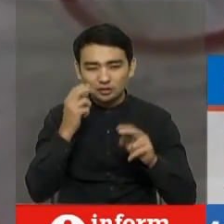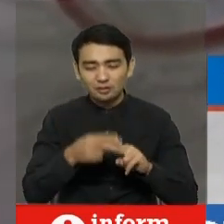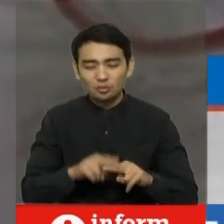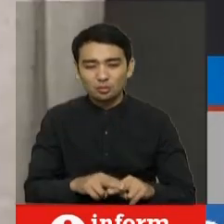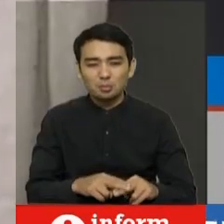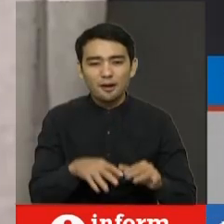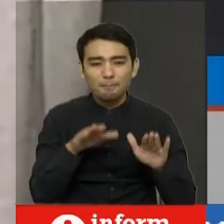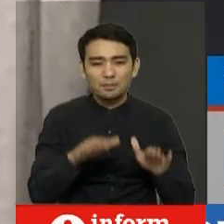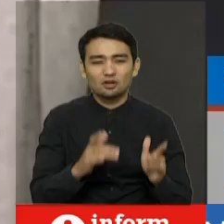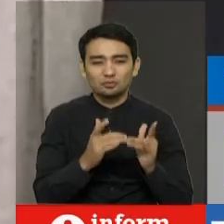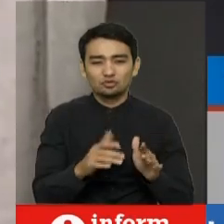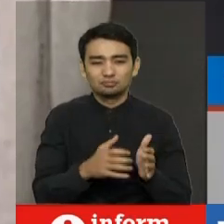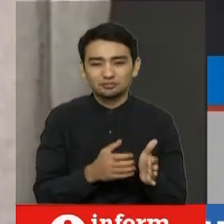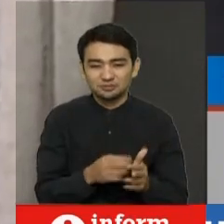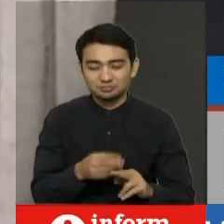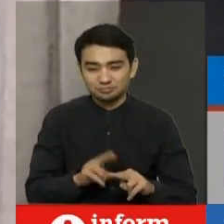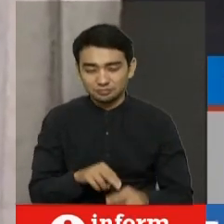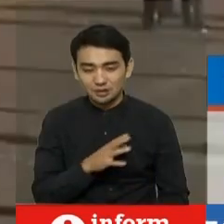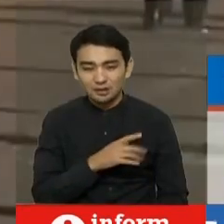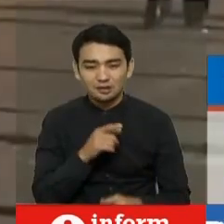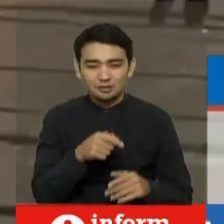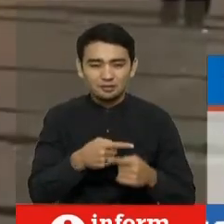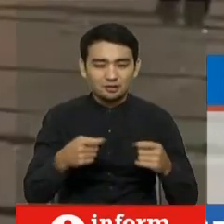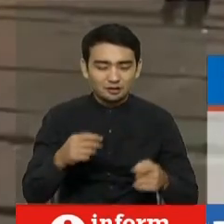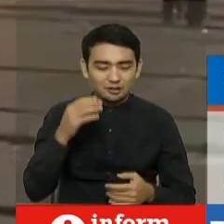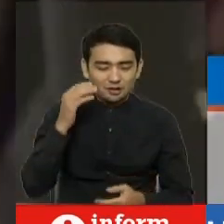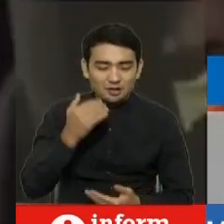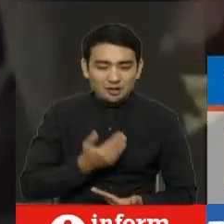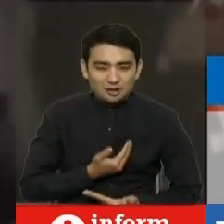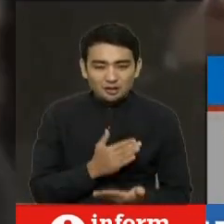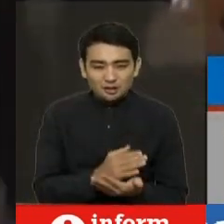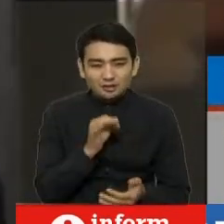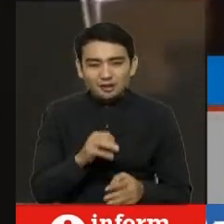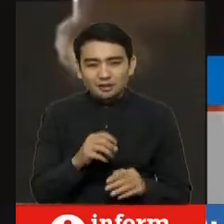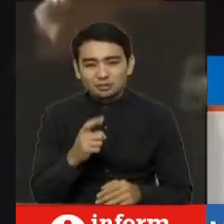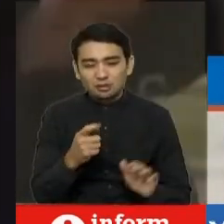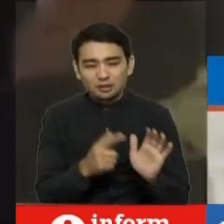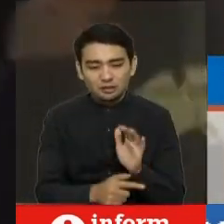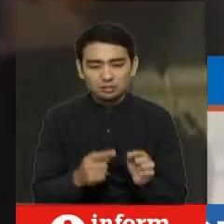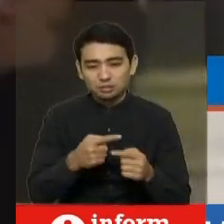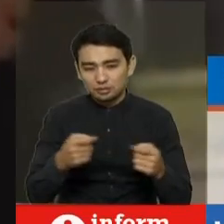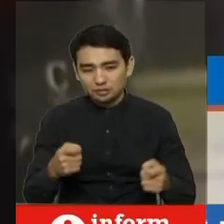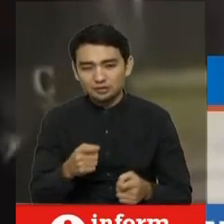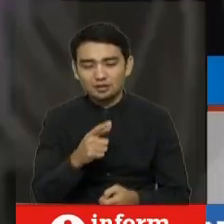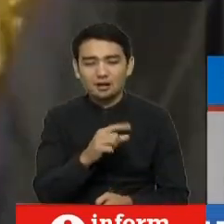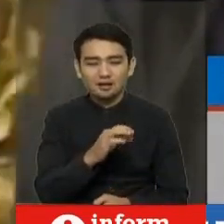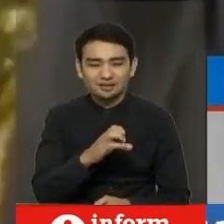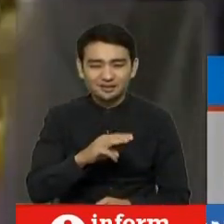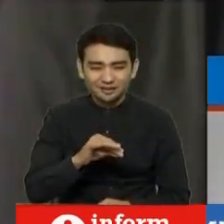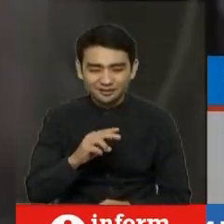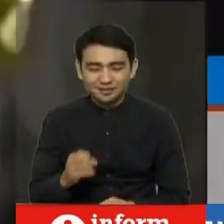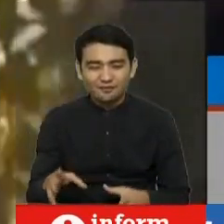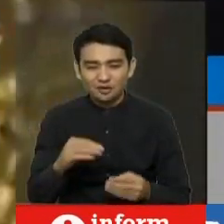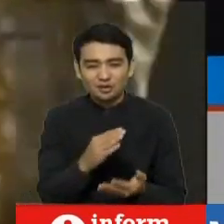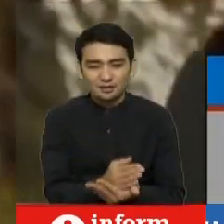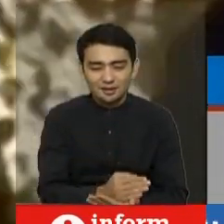в общежитиях. 170 хостелов и гостиниц имеют договоры с министерством о размещении учащихся. Общественники говорят,